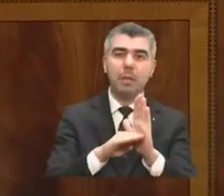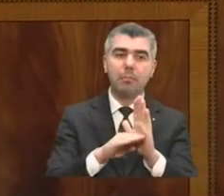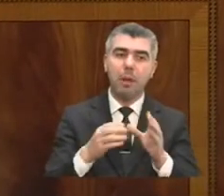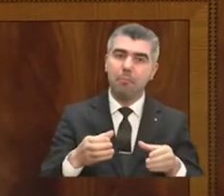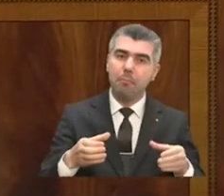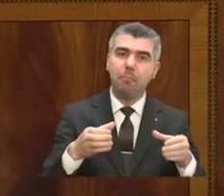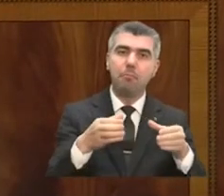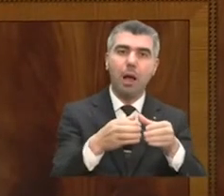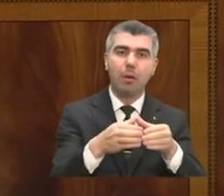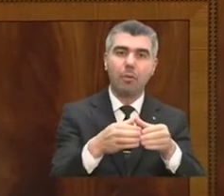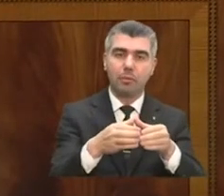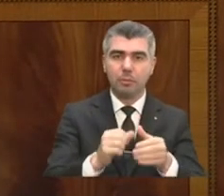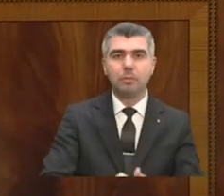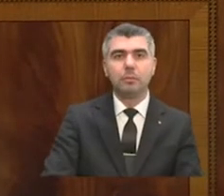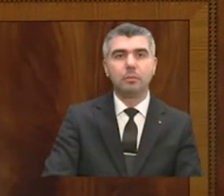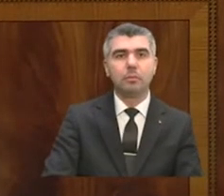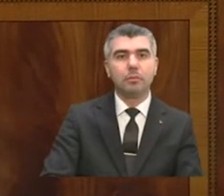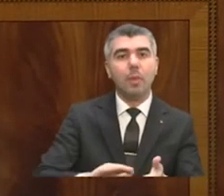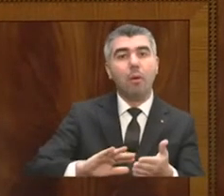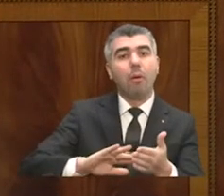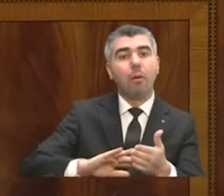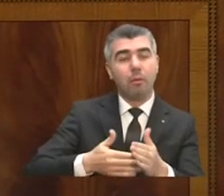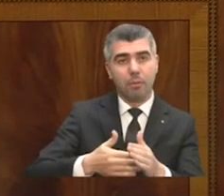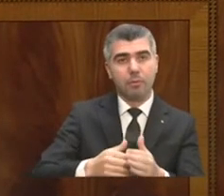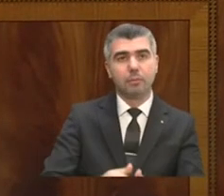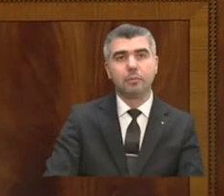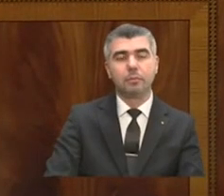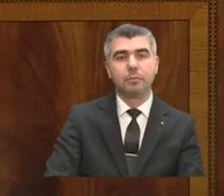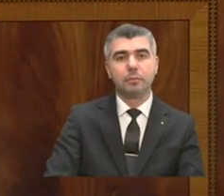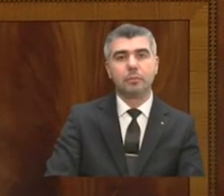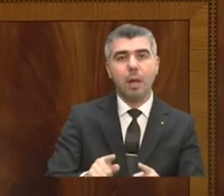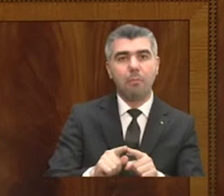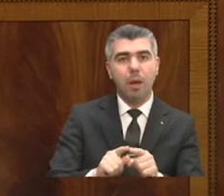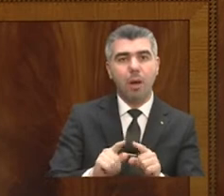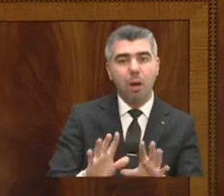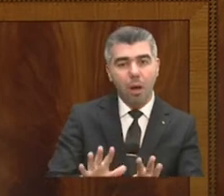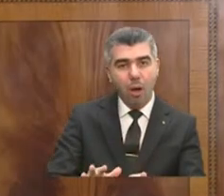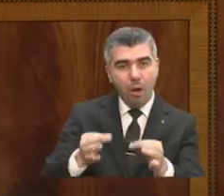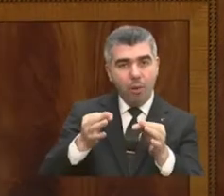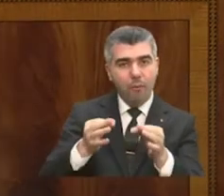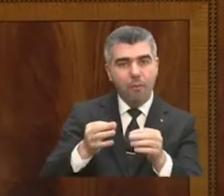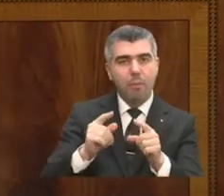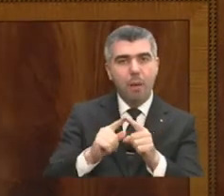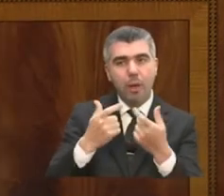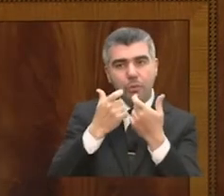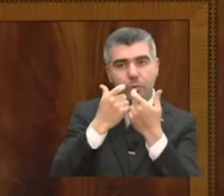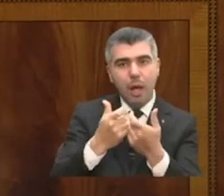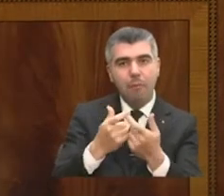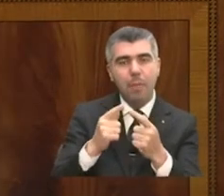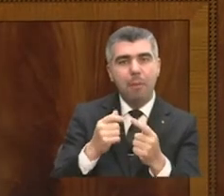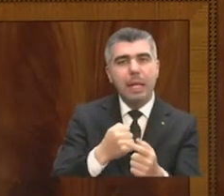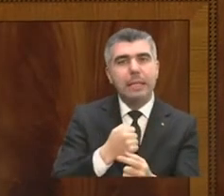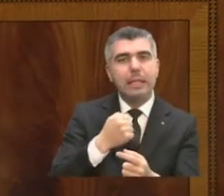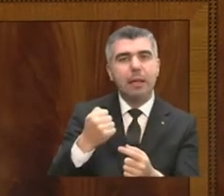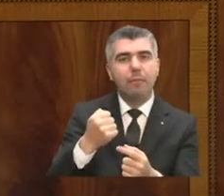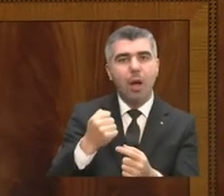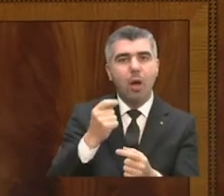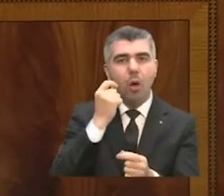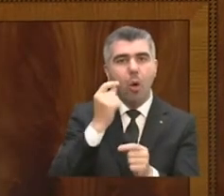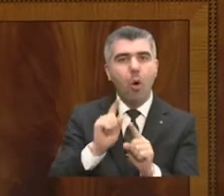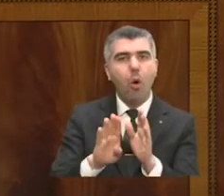refusé de part de sa direction et certains de participer à